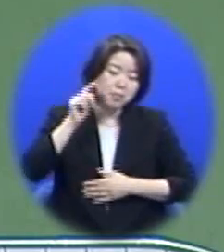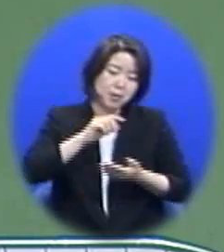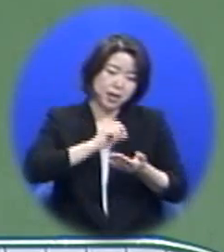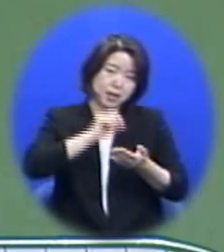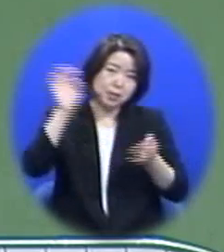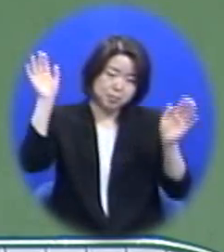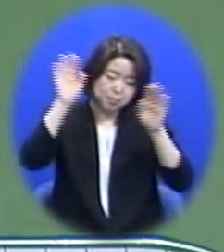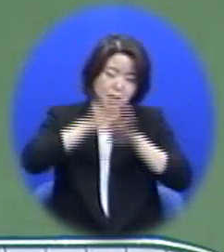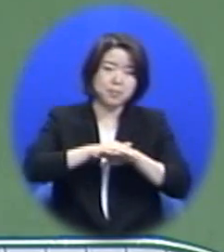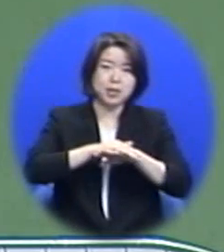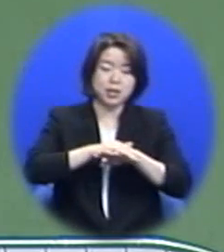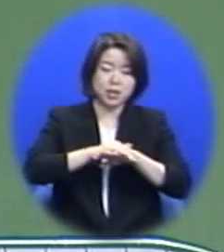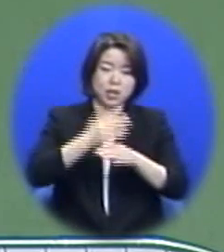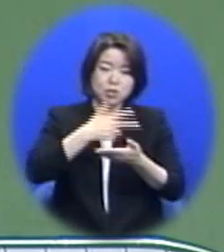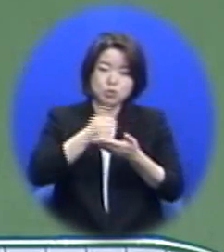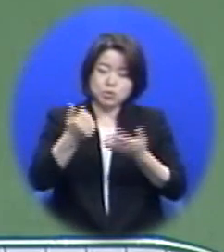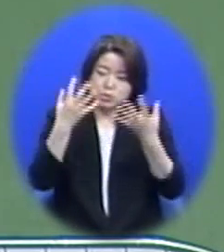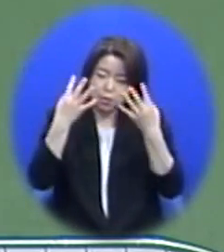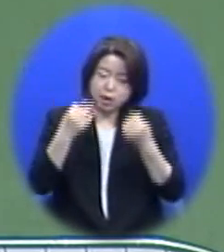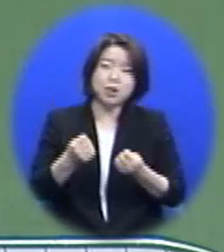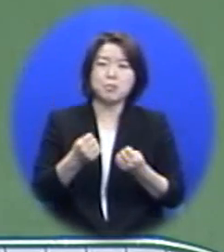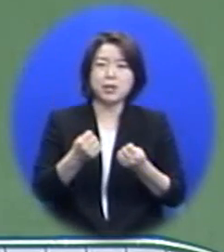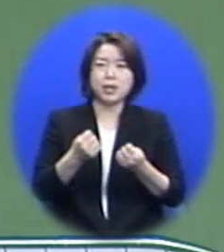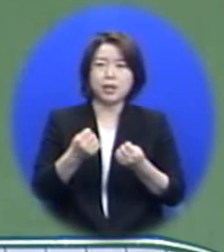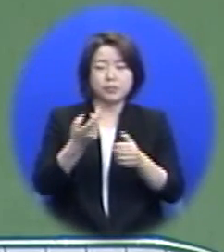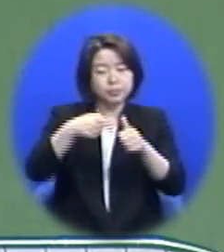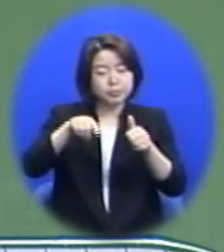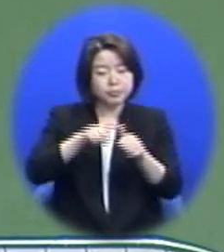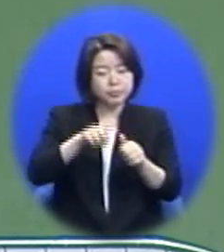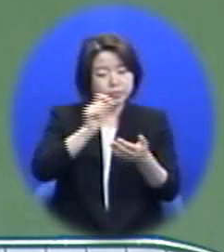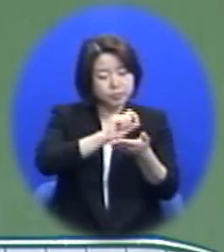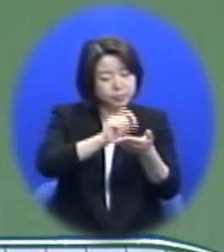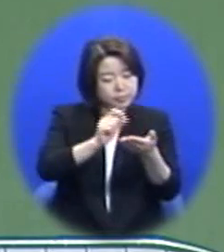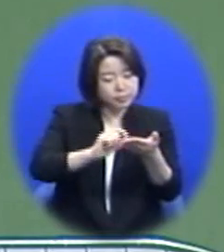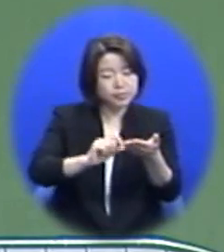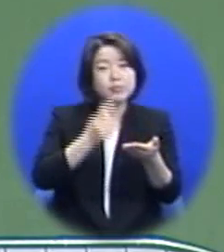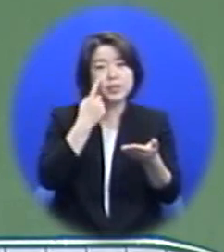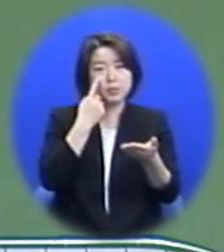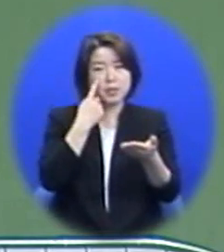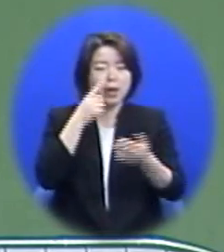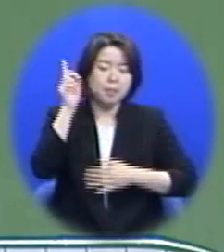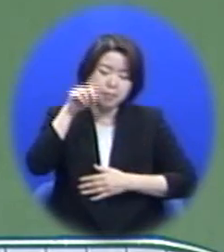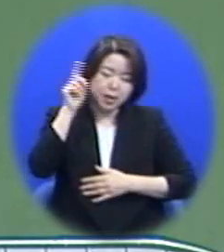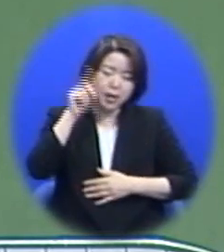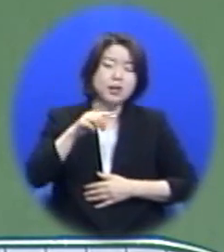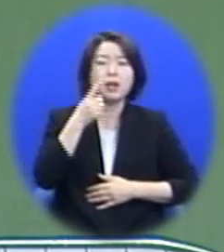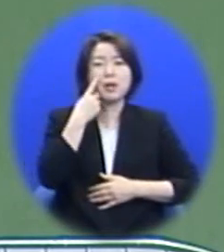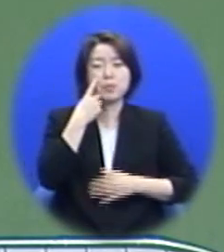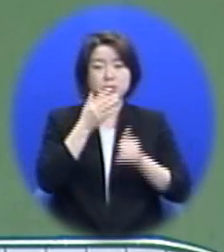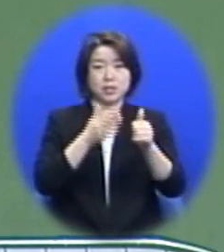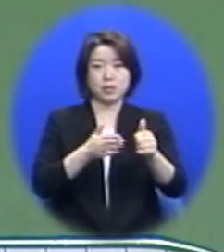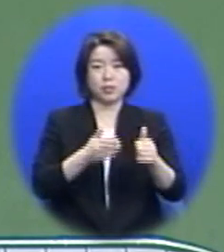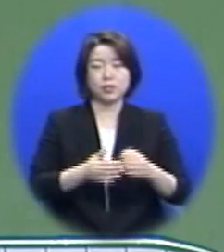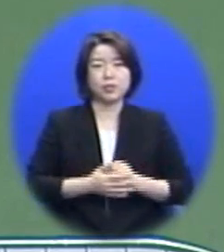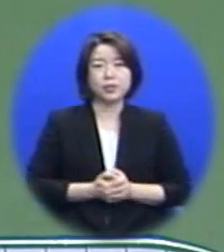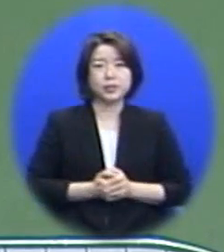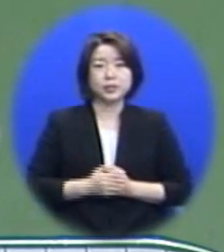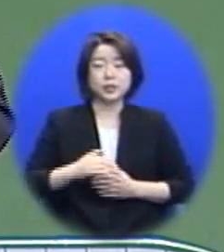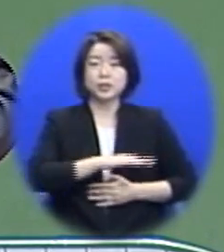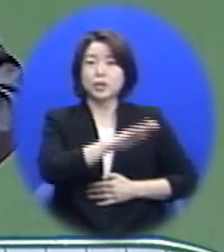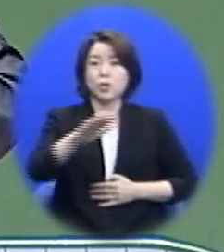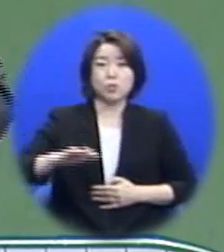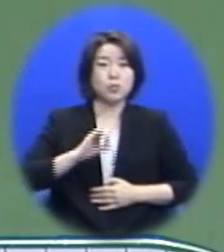얼마나 의지했지만 기록해 보시기 바랍니다 매일 그렇게 해 보시기 바랍니다